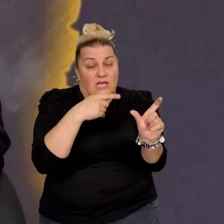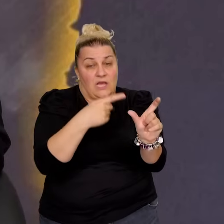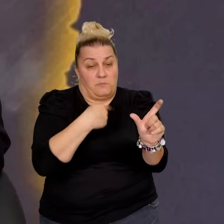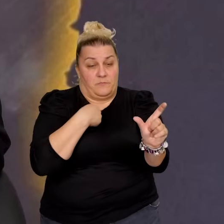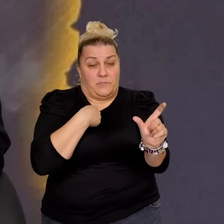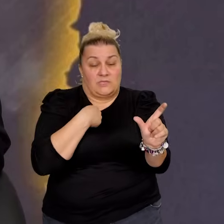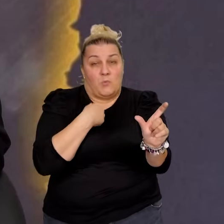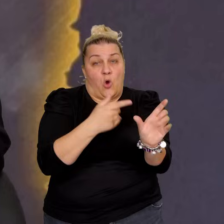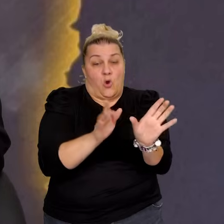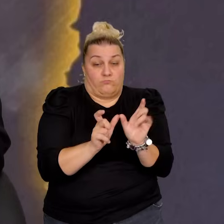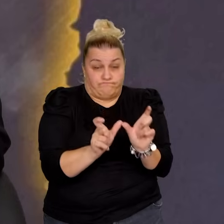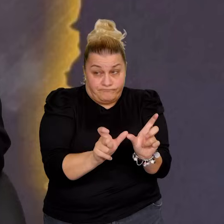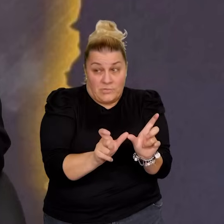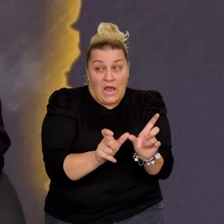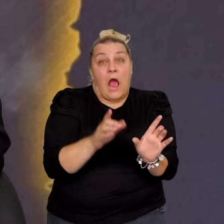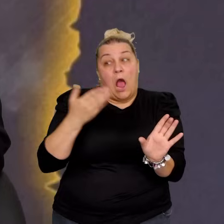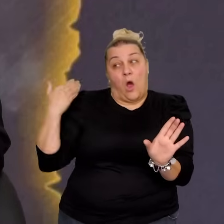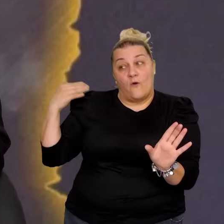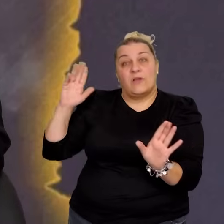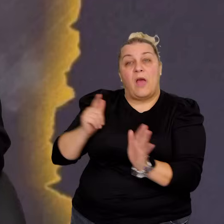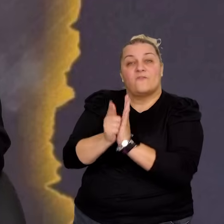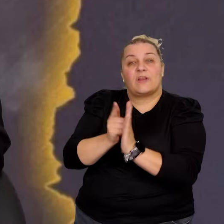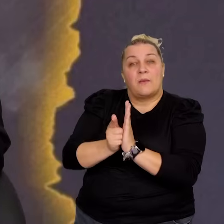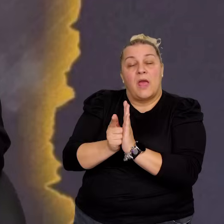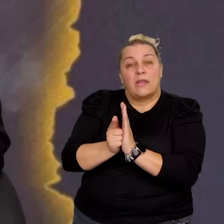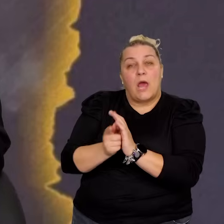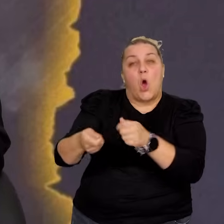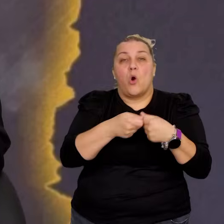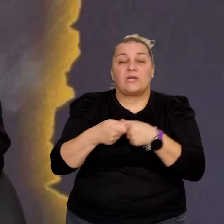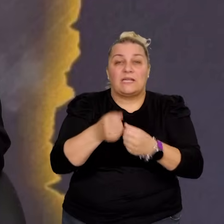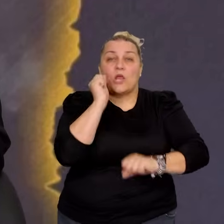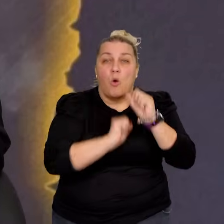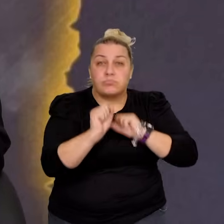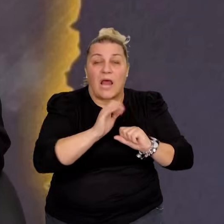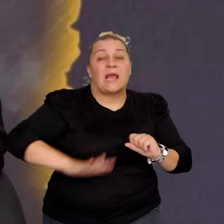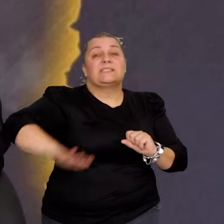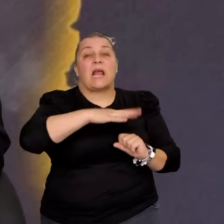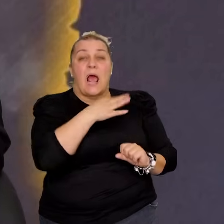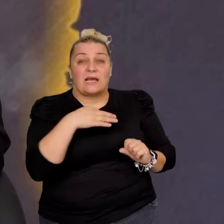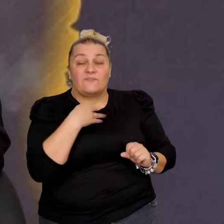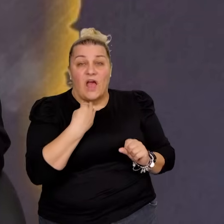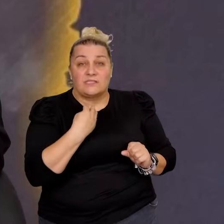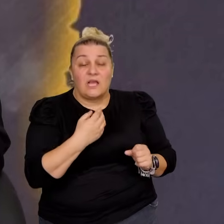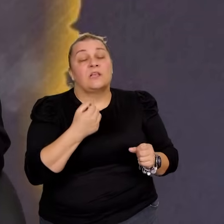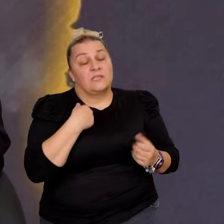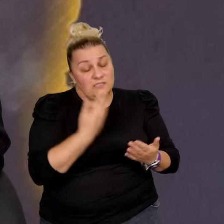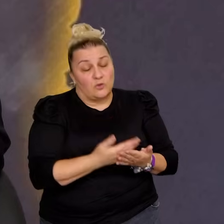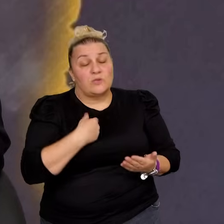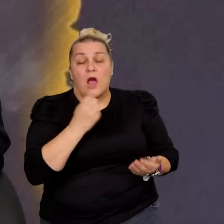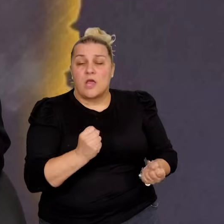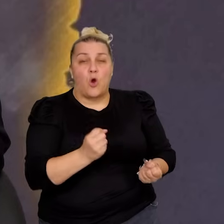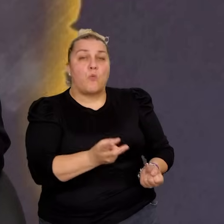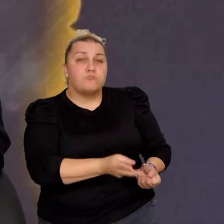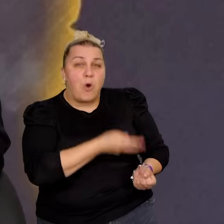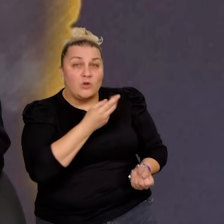dali prostora i vremena da se organizira obrana u cijeloj Hrvatskoj, i ponosan sam što sam